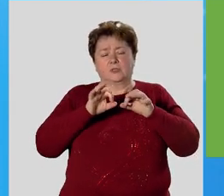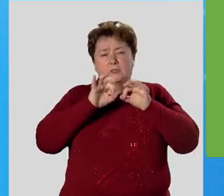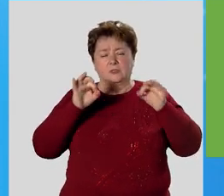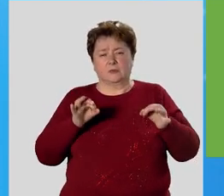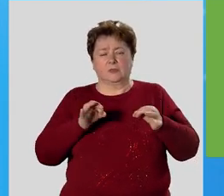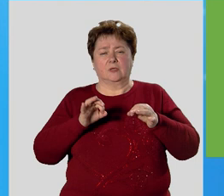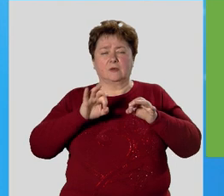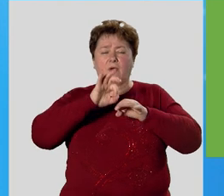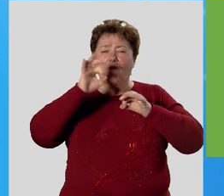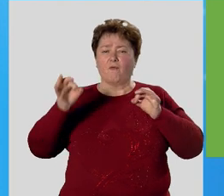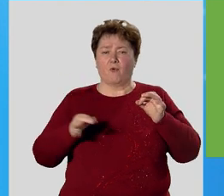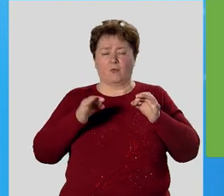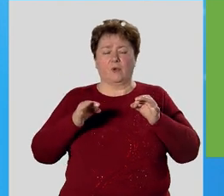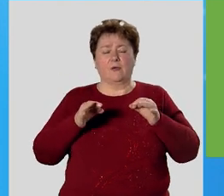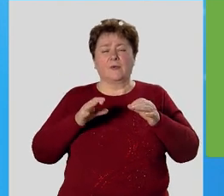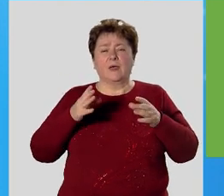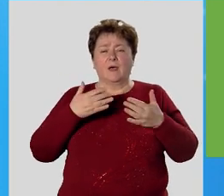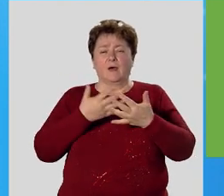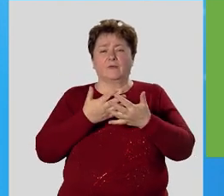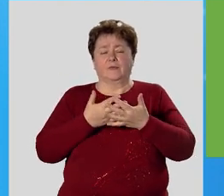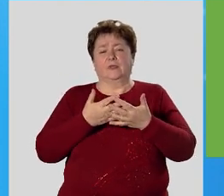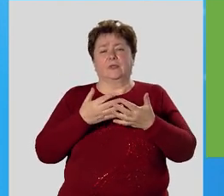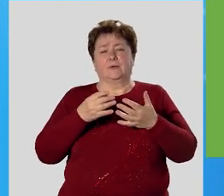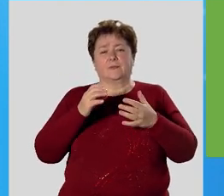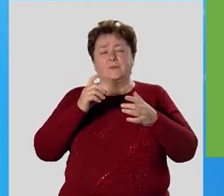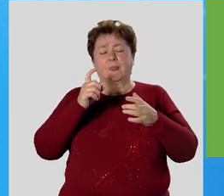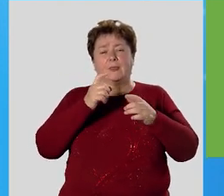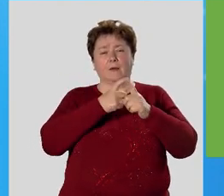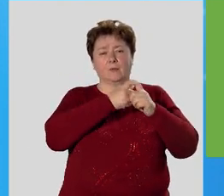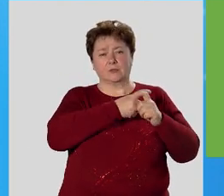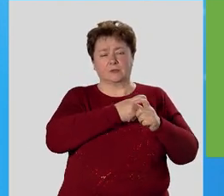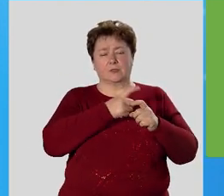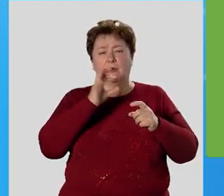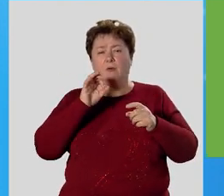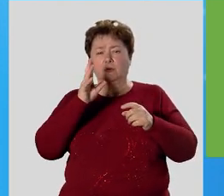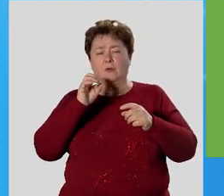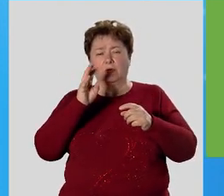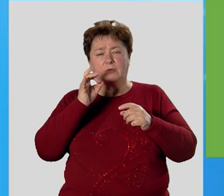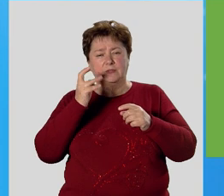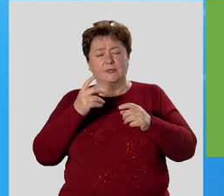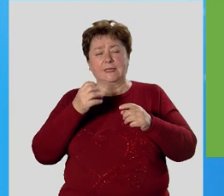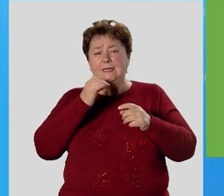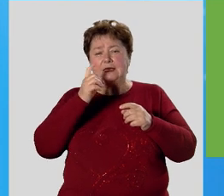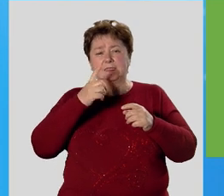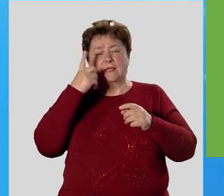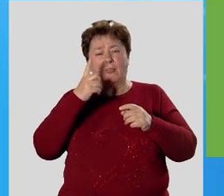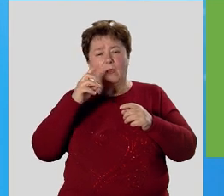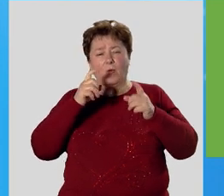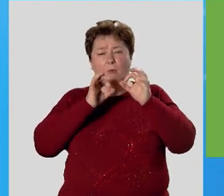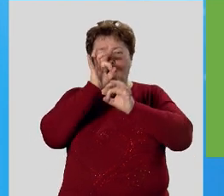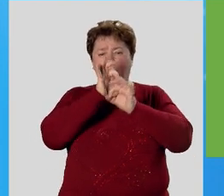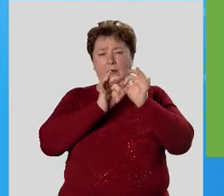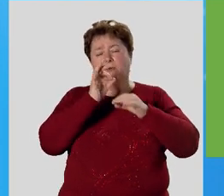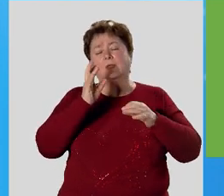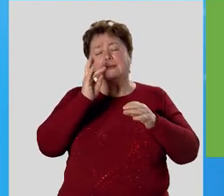формы. Виды хромосом. Однохроматидная состоит из одной молекулы ДНК